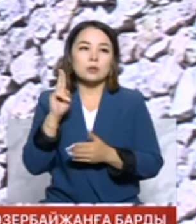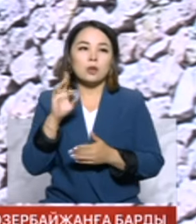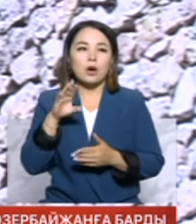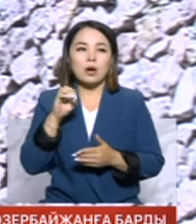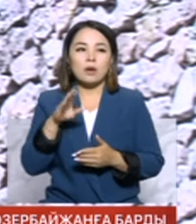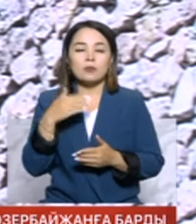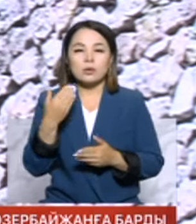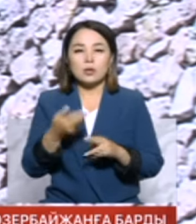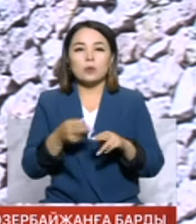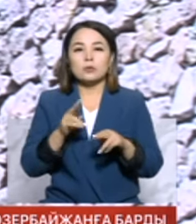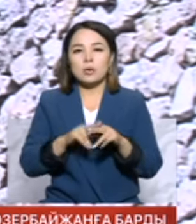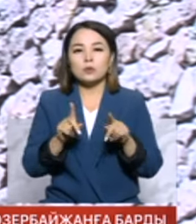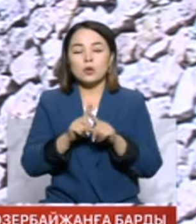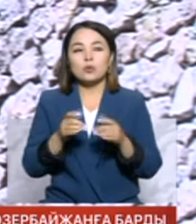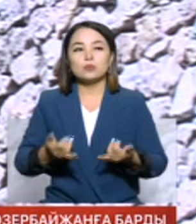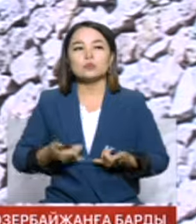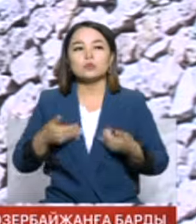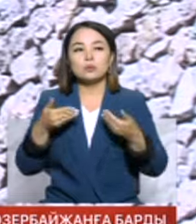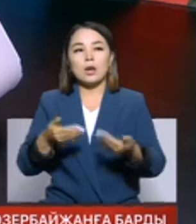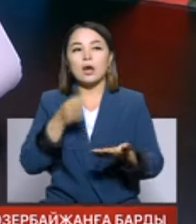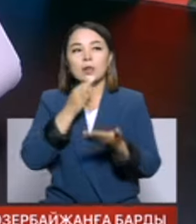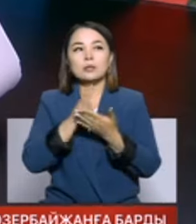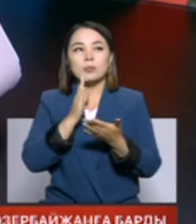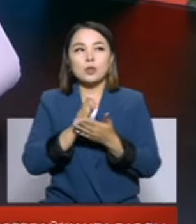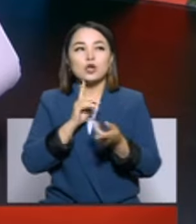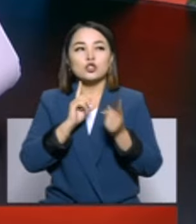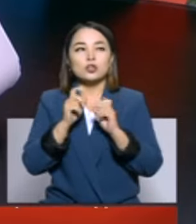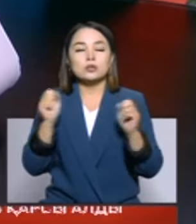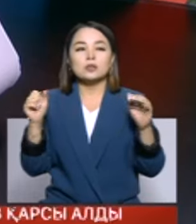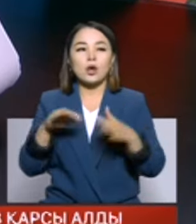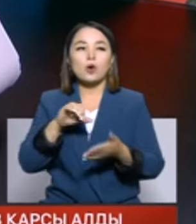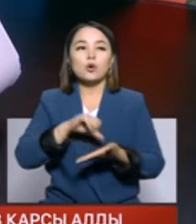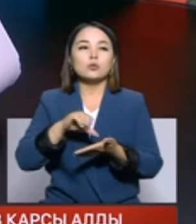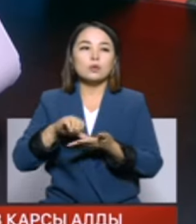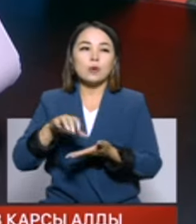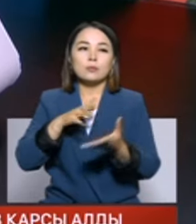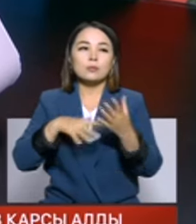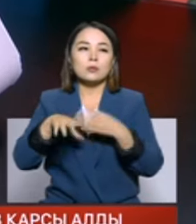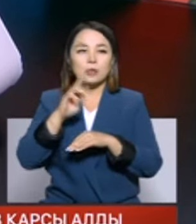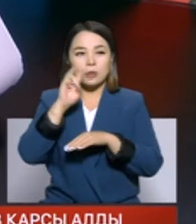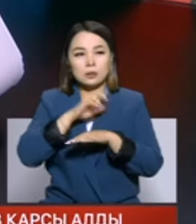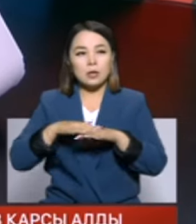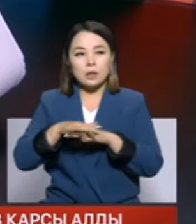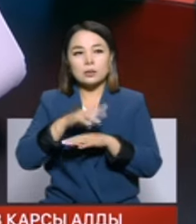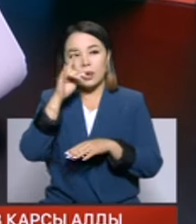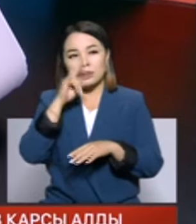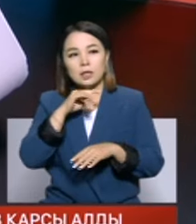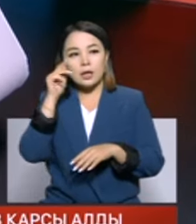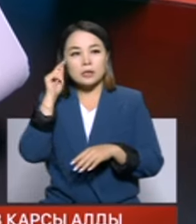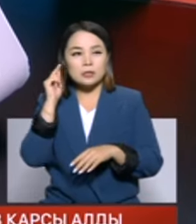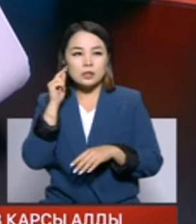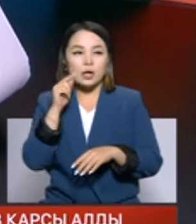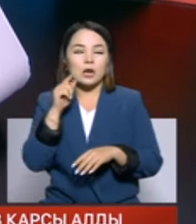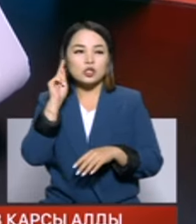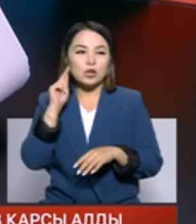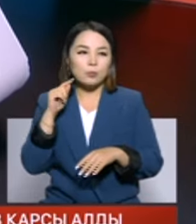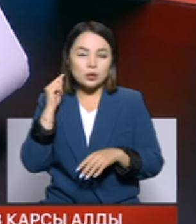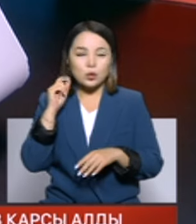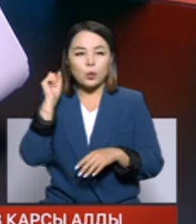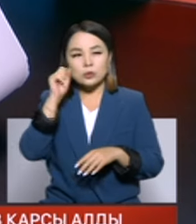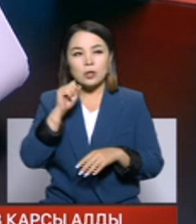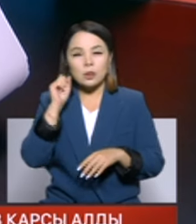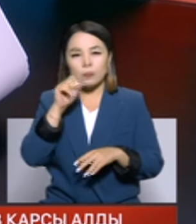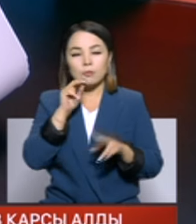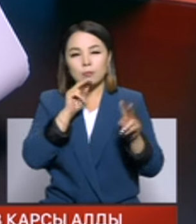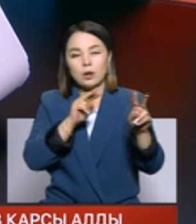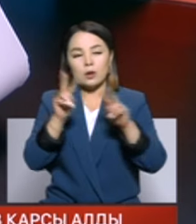Қасым-Жомарт Тоқаев осындай ұсыныс айтты. Жиынға ұйымға мүше елдер Қазақстан, Қырғызстан, Әзірбайжан, Өзбекстан мен